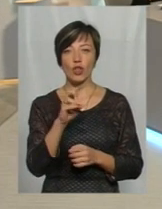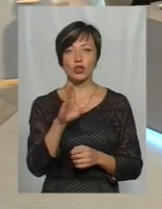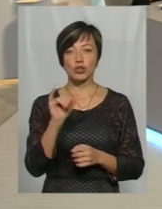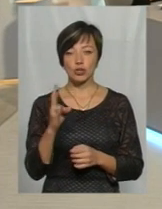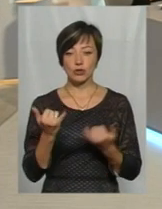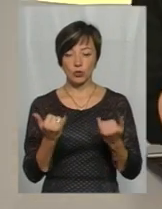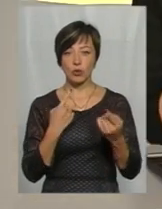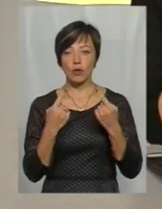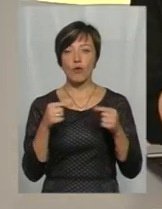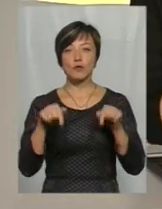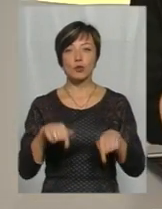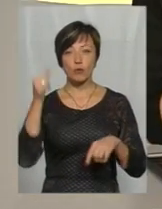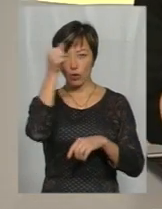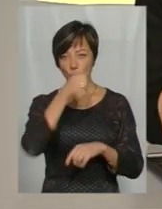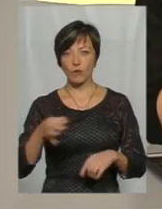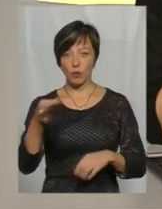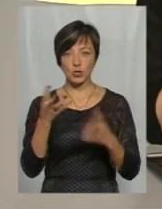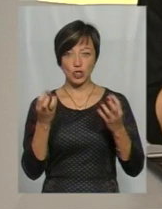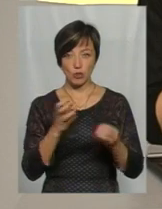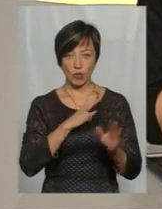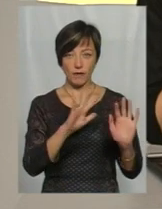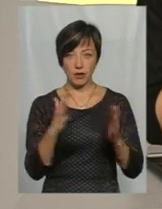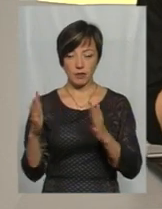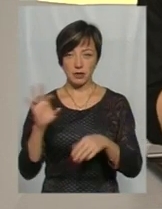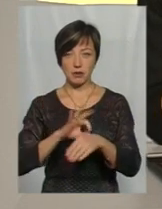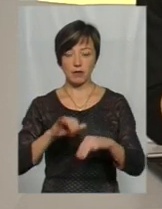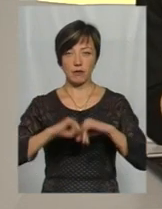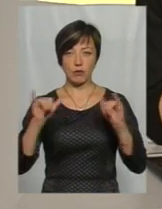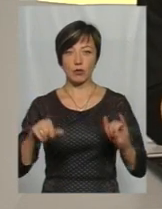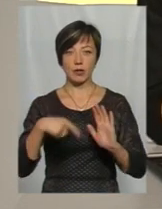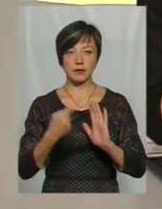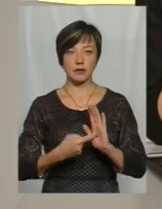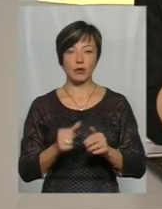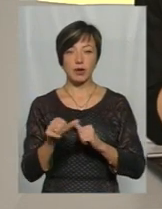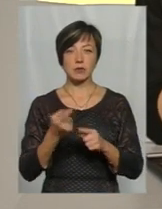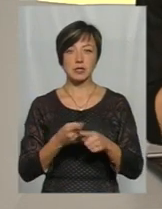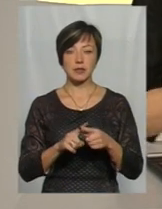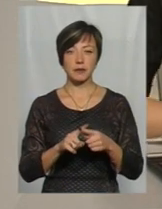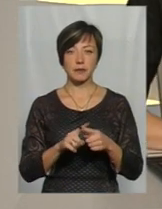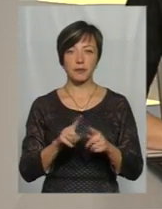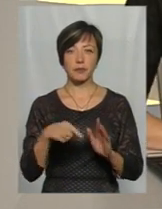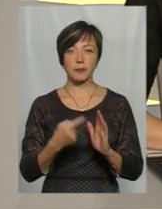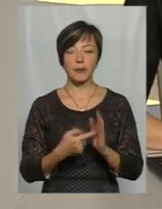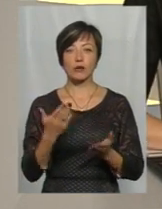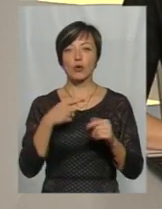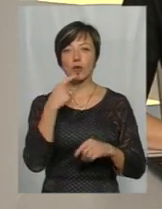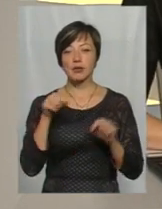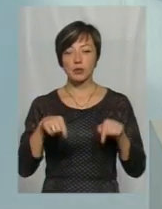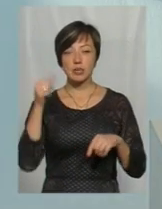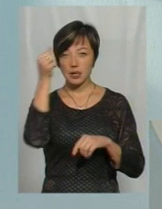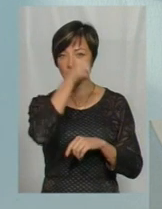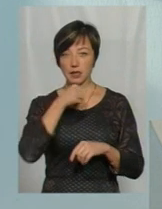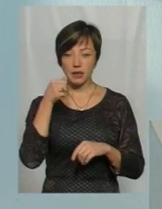От цього року в нашій області ще були спалахи сальмонельозу, окрім згаданих? Якщо говорити про цей